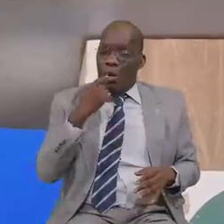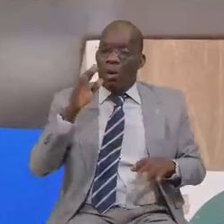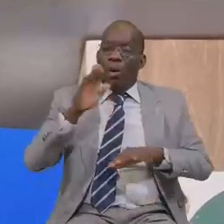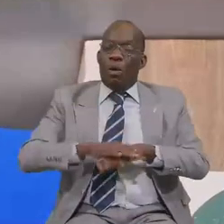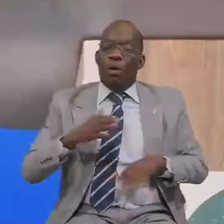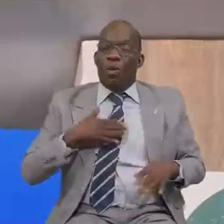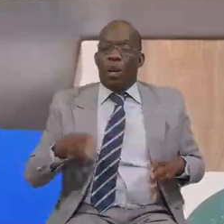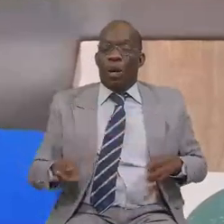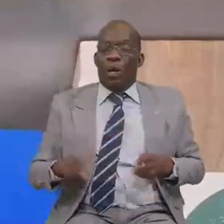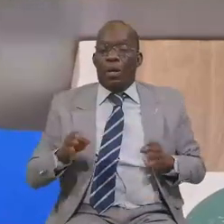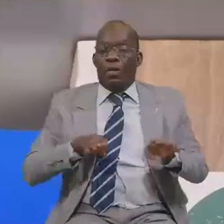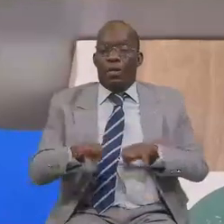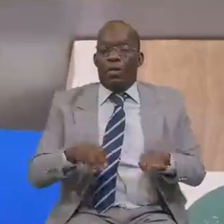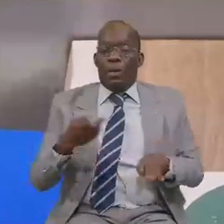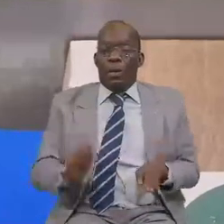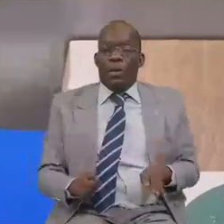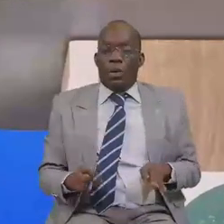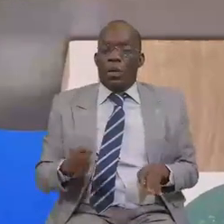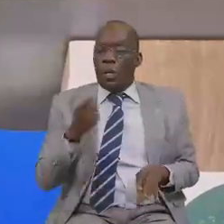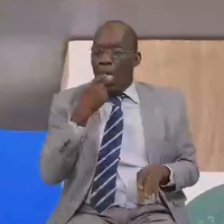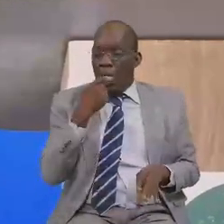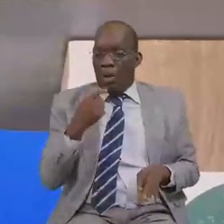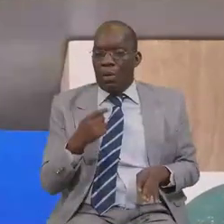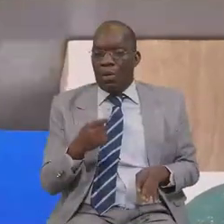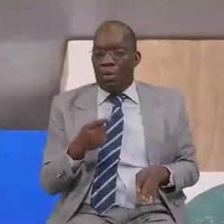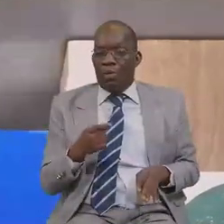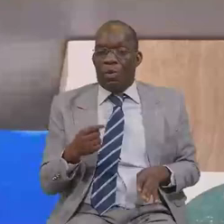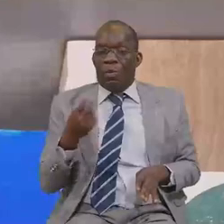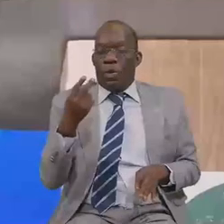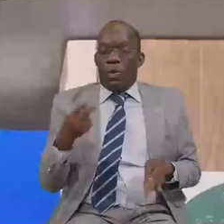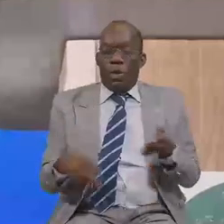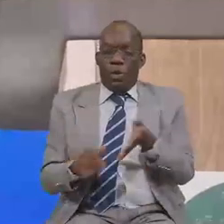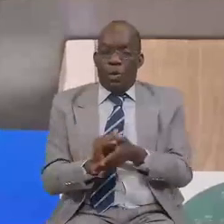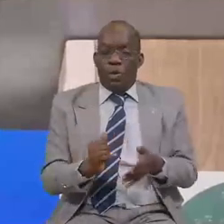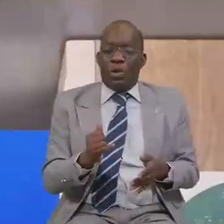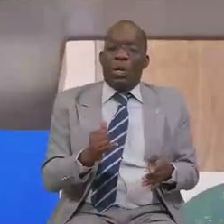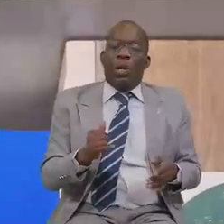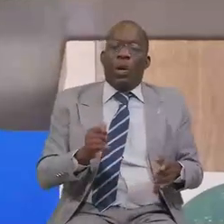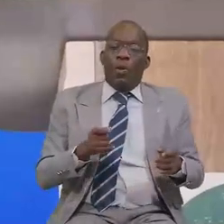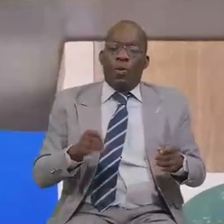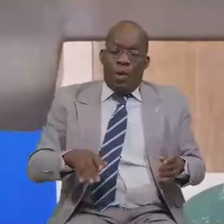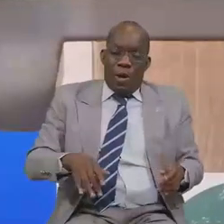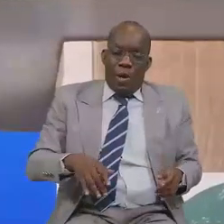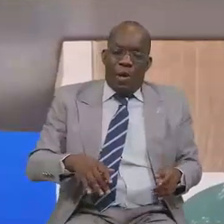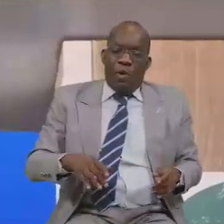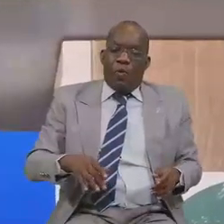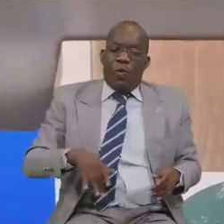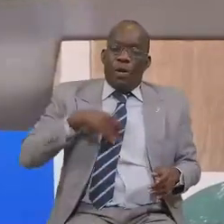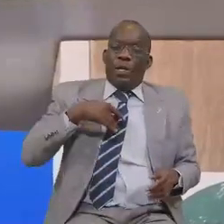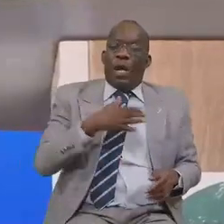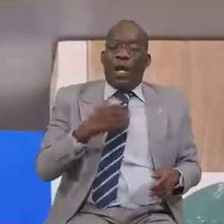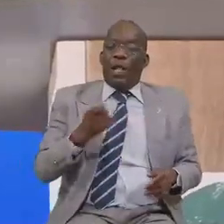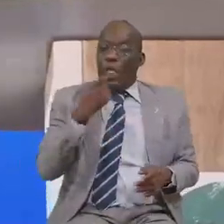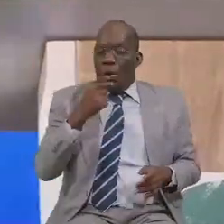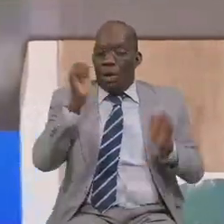tempérament? Le tempérament et la langue, ces deux ennemis peuvent nous conduire rapidement